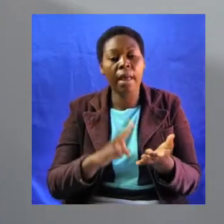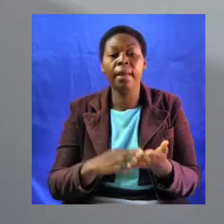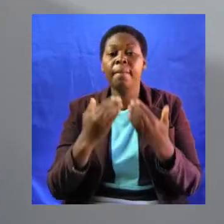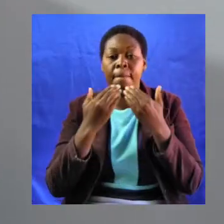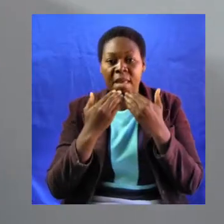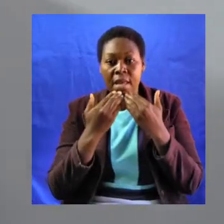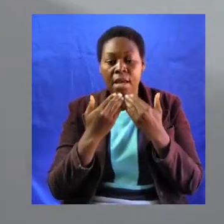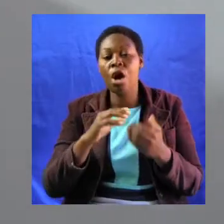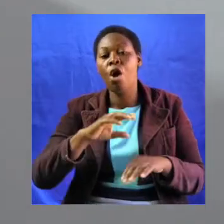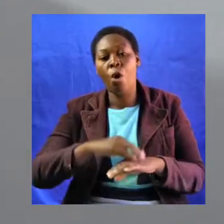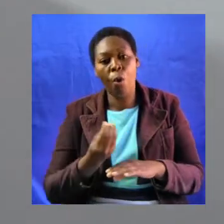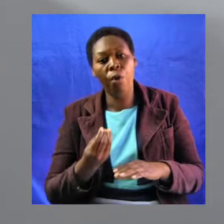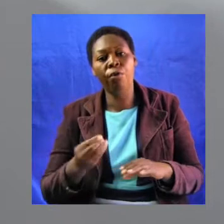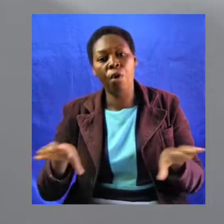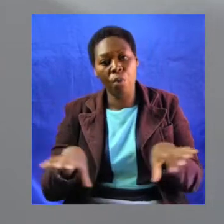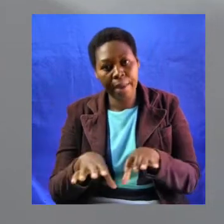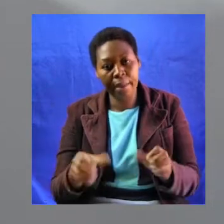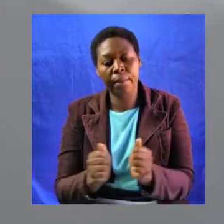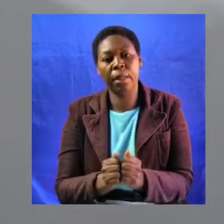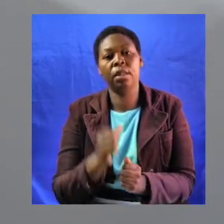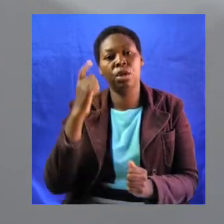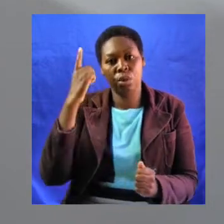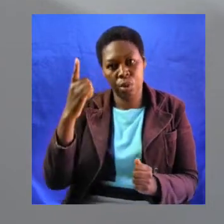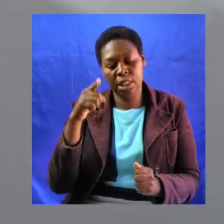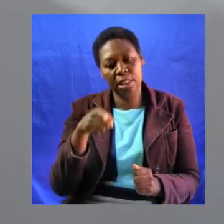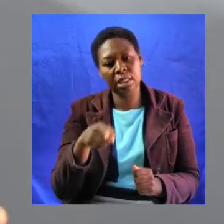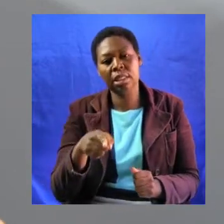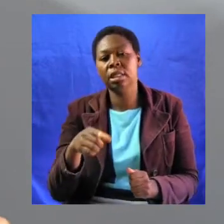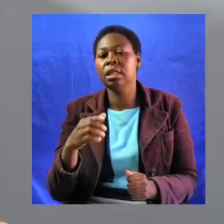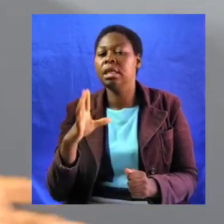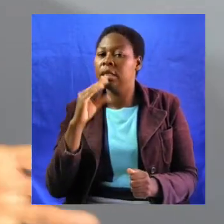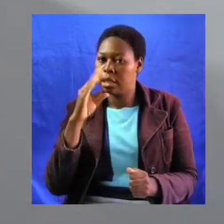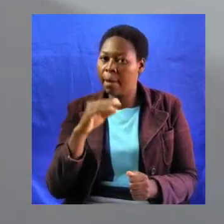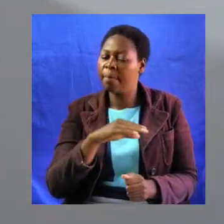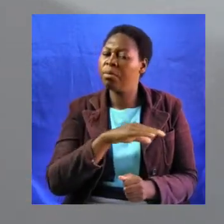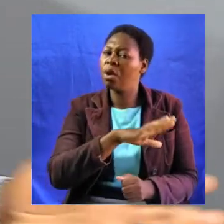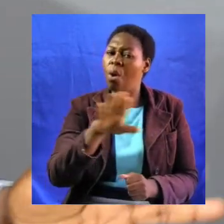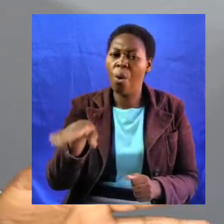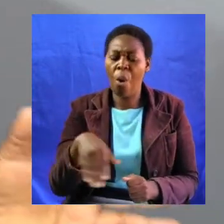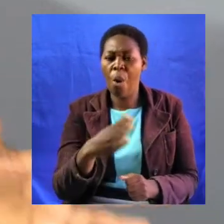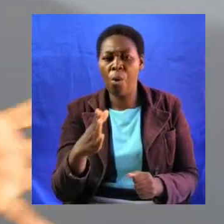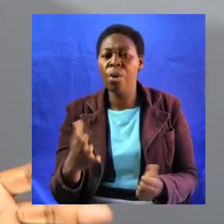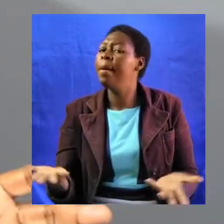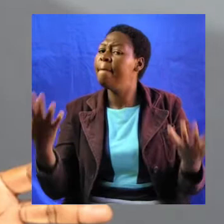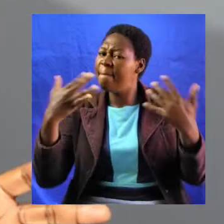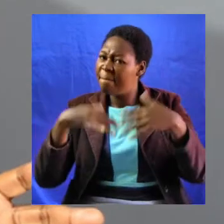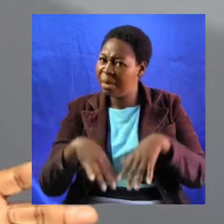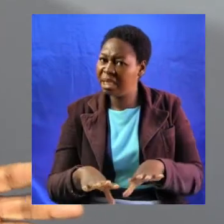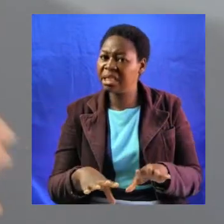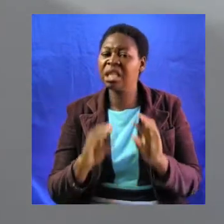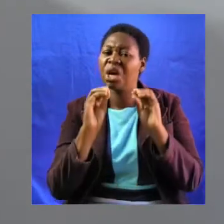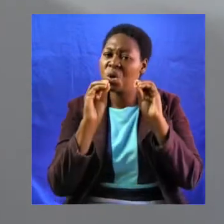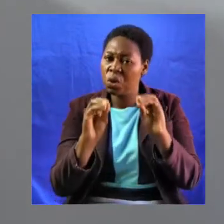ndomunozobudira kukomborera kwaMwari. Kuitira kuti vateerwa zvibate kuti hatisi kungoti zvakaipa nezvakanaka zvinogona kuitwa